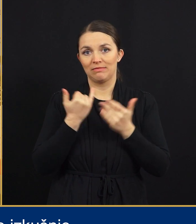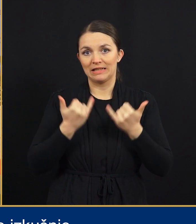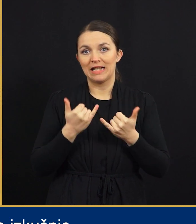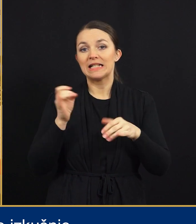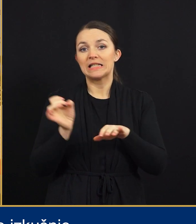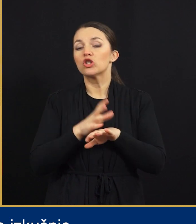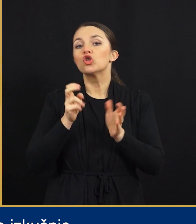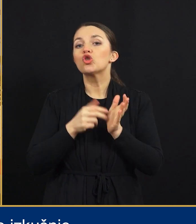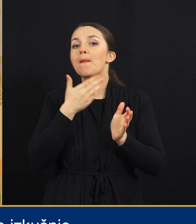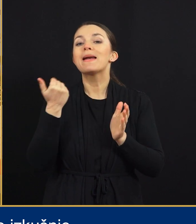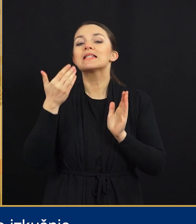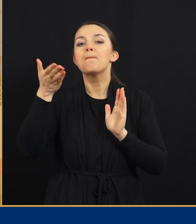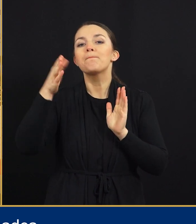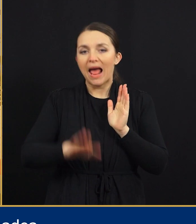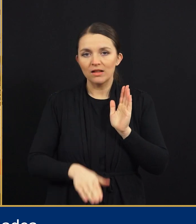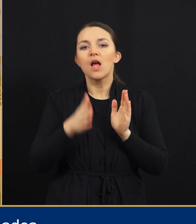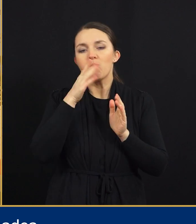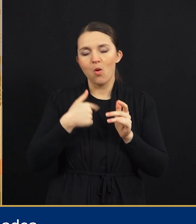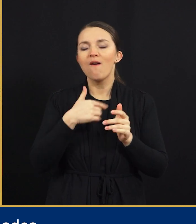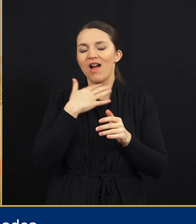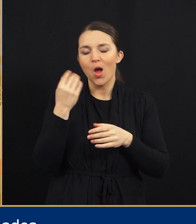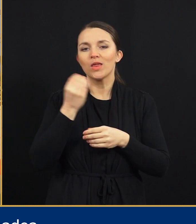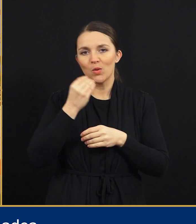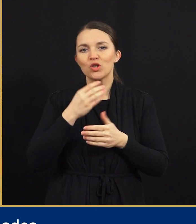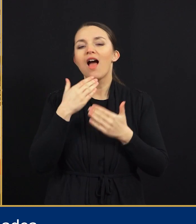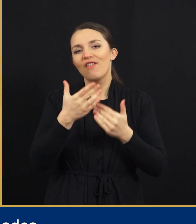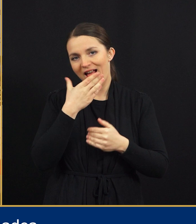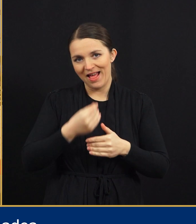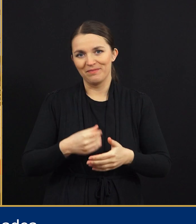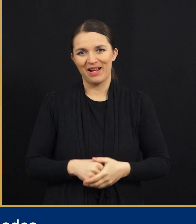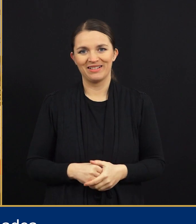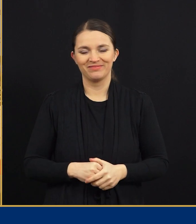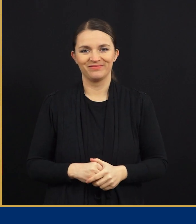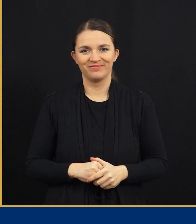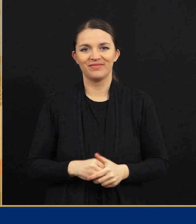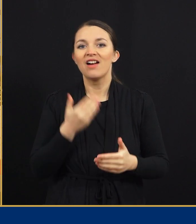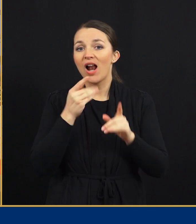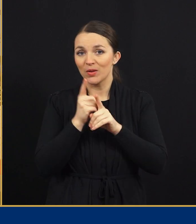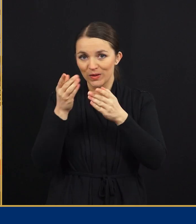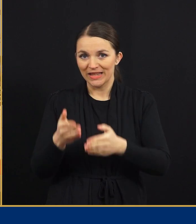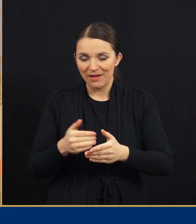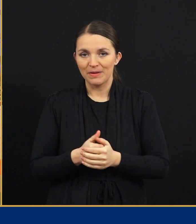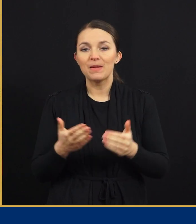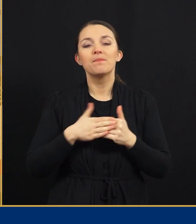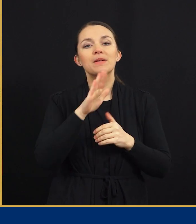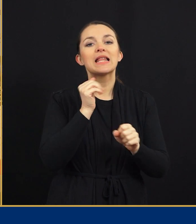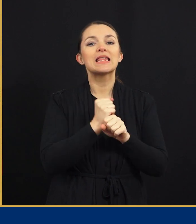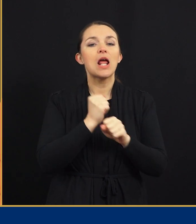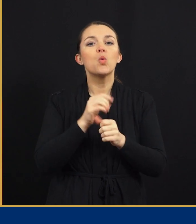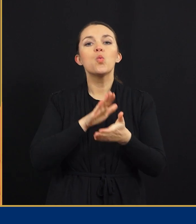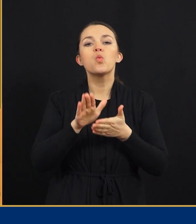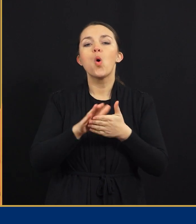točno ta izkušnja zaenkrat sreči še brez padca veliko naučila. Tako da hvala lepa. Hvala tudi